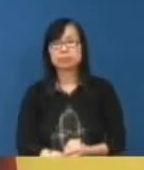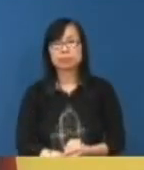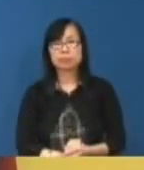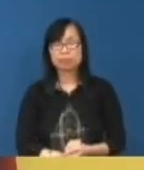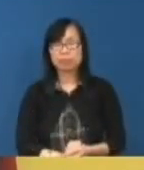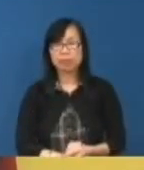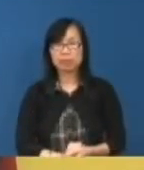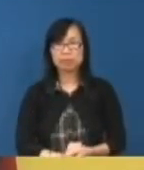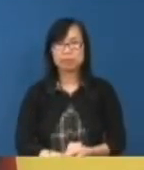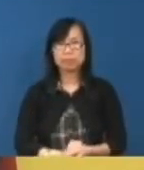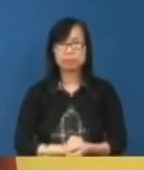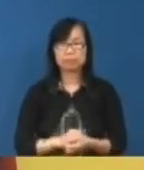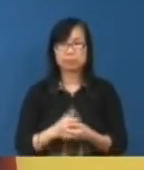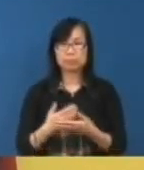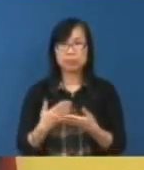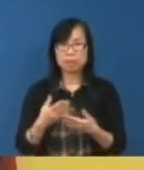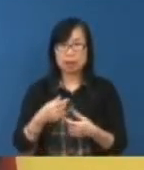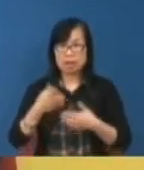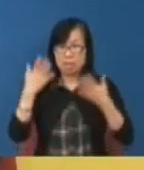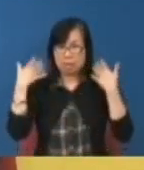而由於領匯